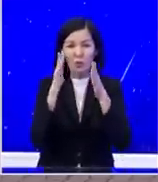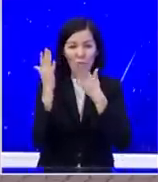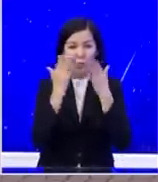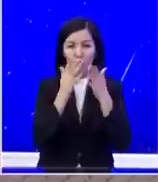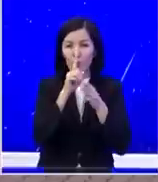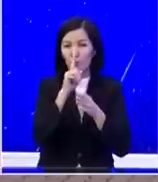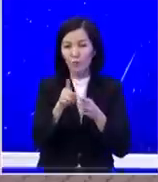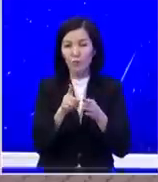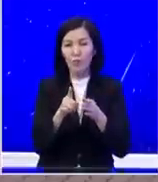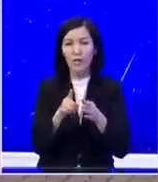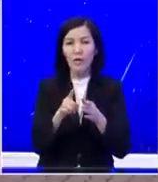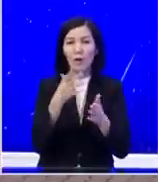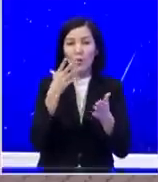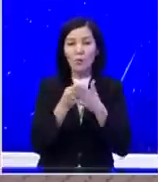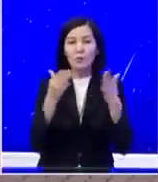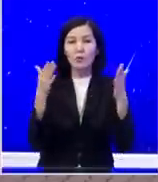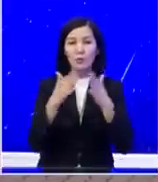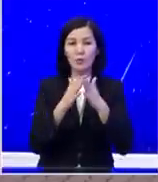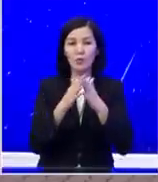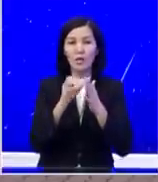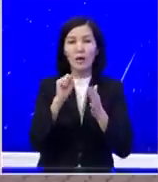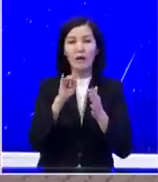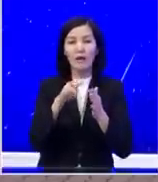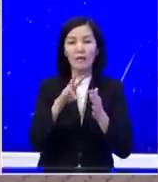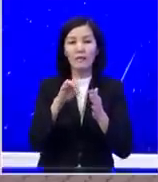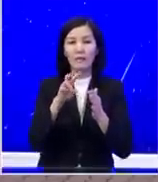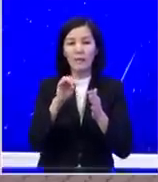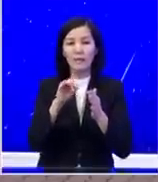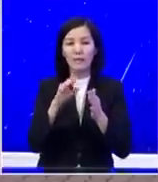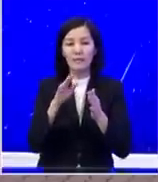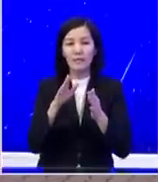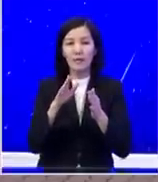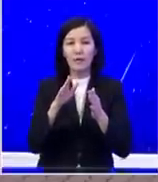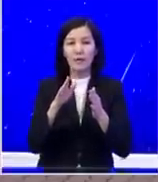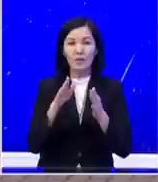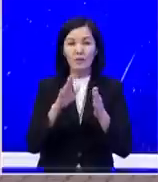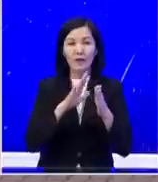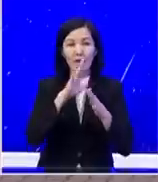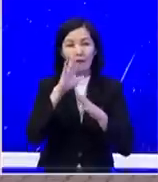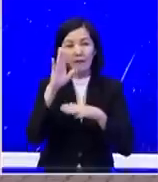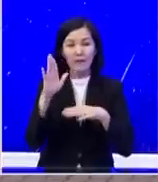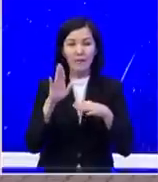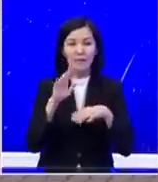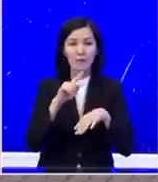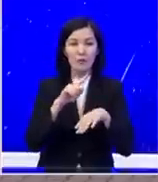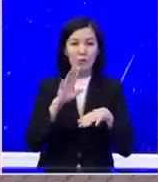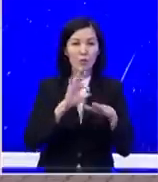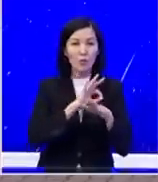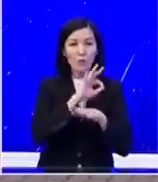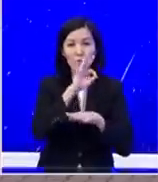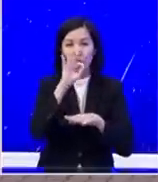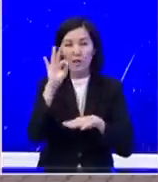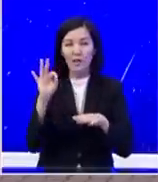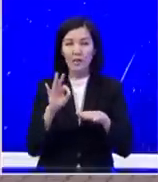әркім айт намазды өзінің үйінде қосымша намаз қылып, нәфіл намаз қылып, дұха намаз ретінде